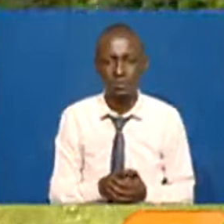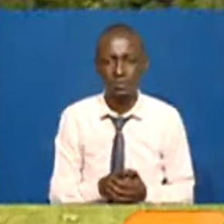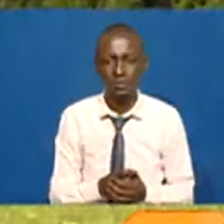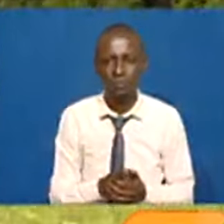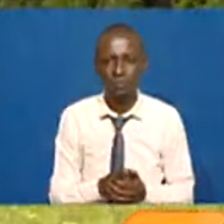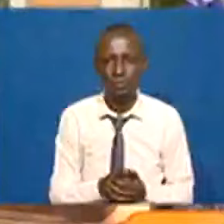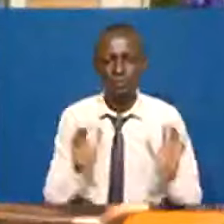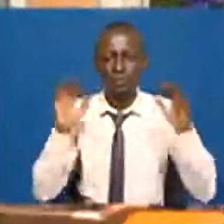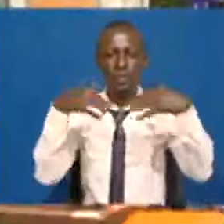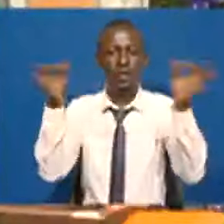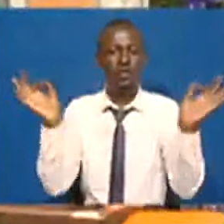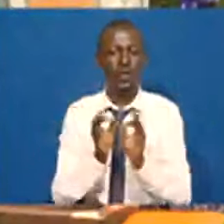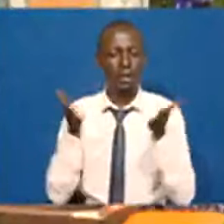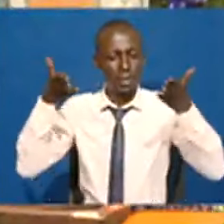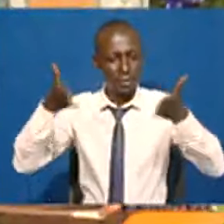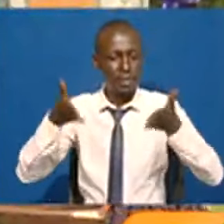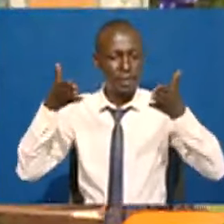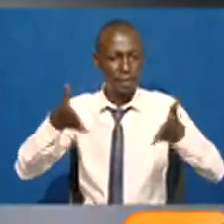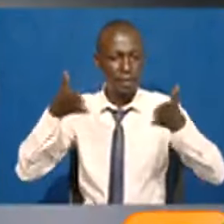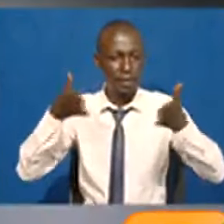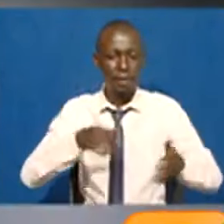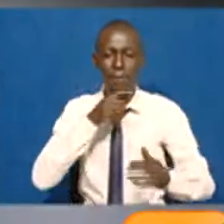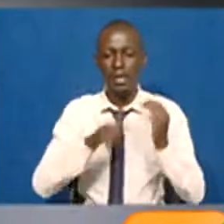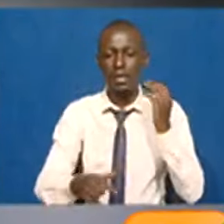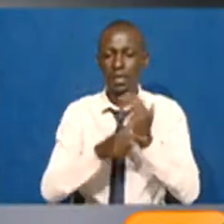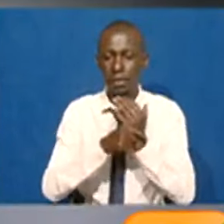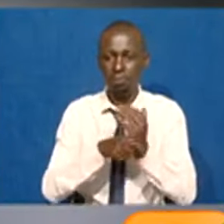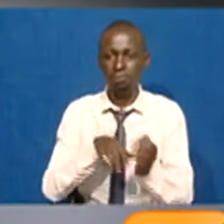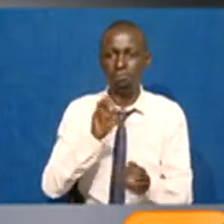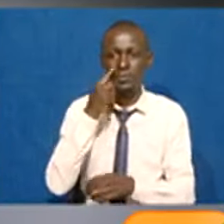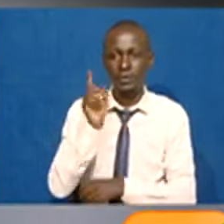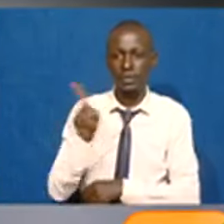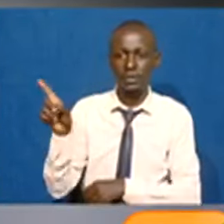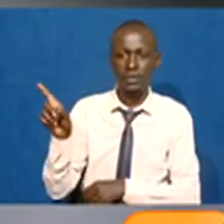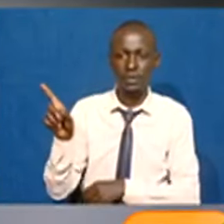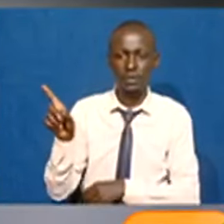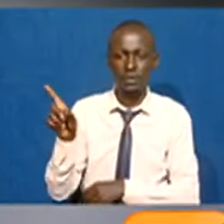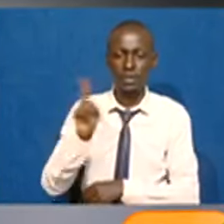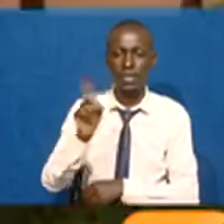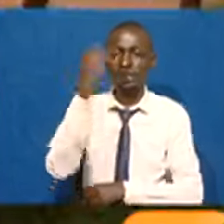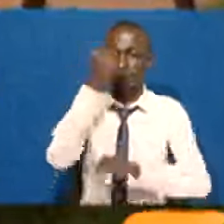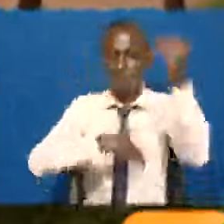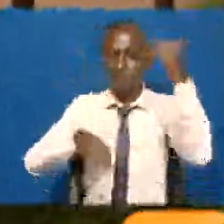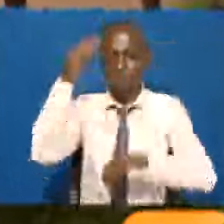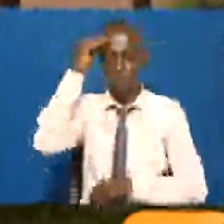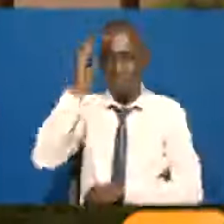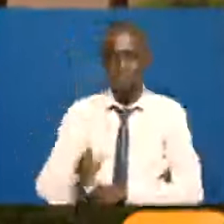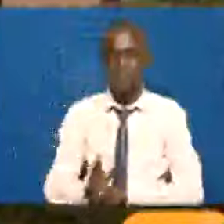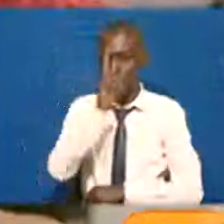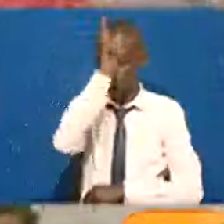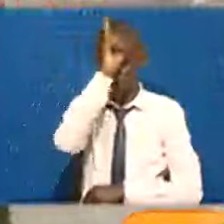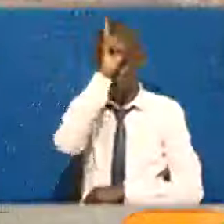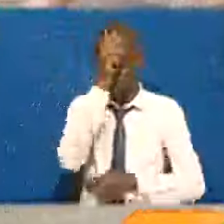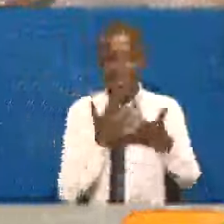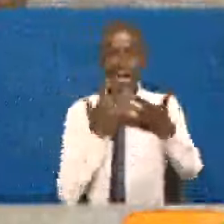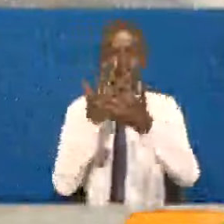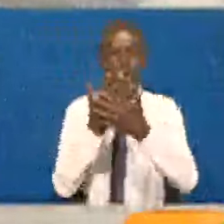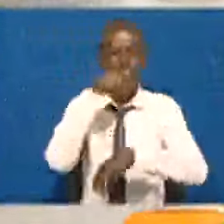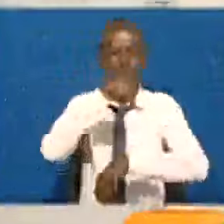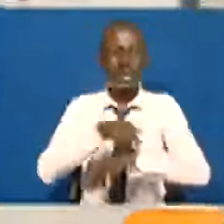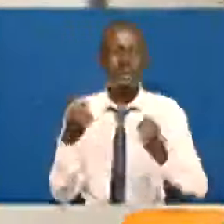tunakutana na familia yake Franklin Ondwari, mwanafunzi wa chuo kikuu cha Nairobi aliyekamatwa na maafisa wa polisi siku